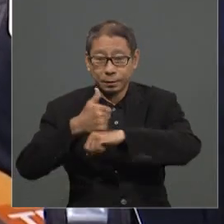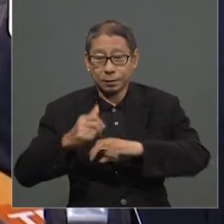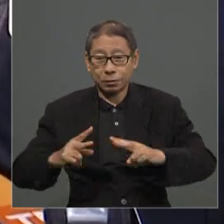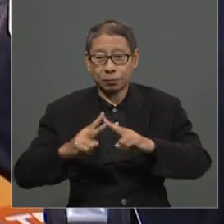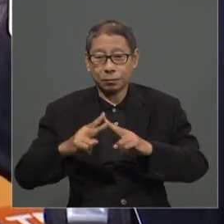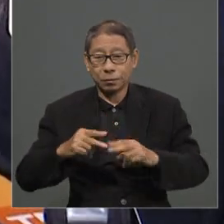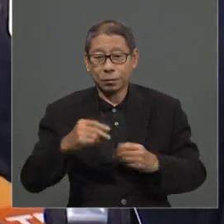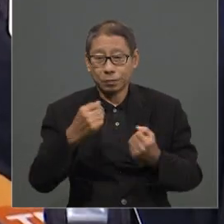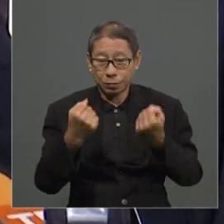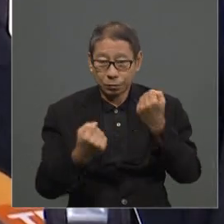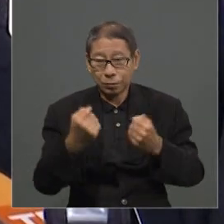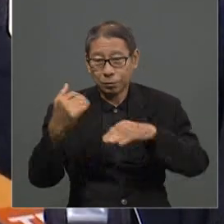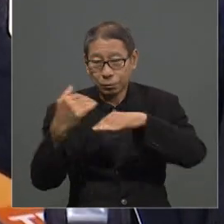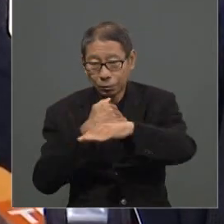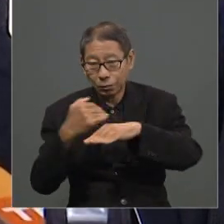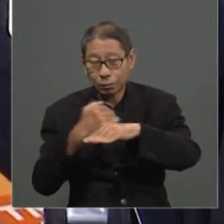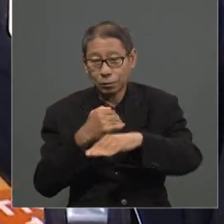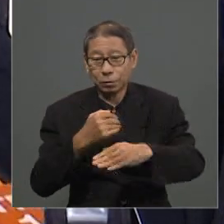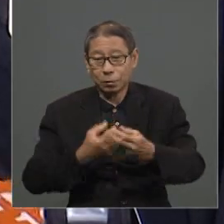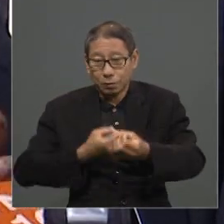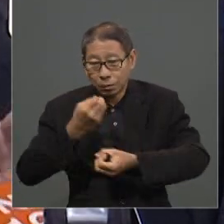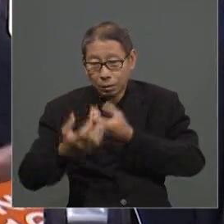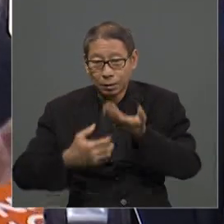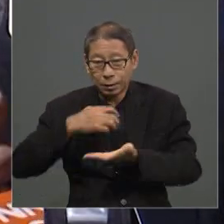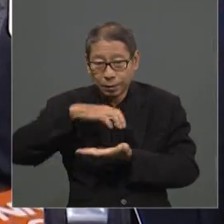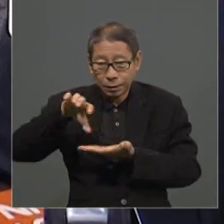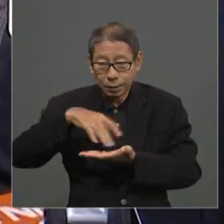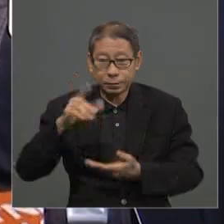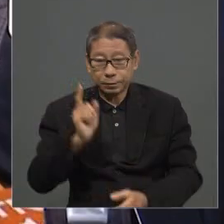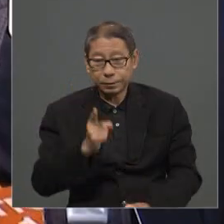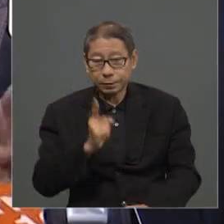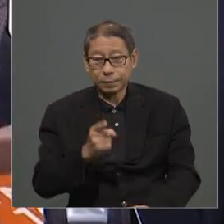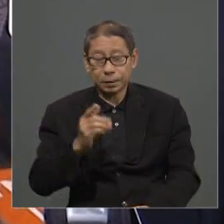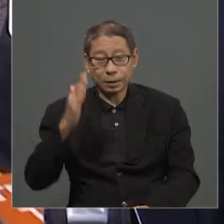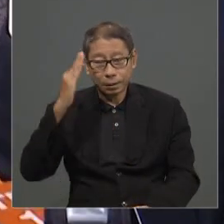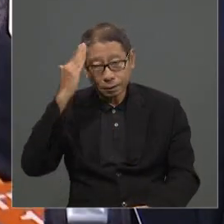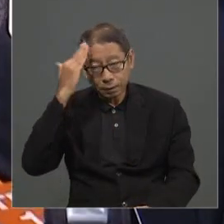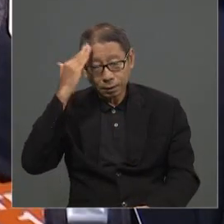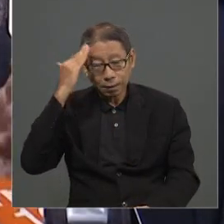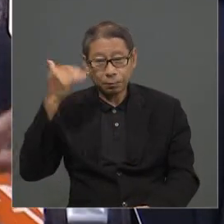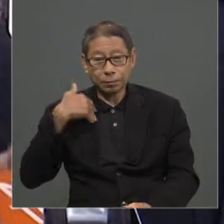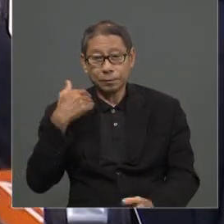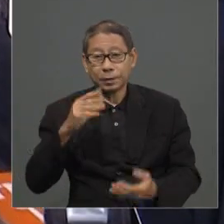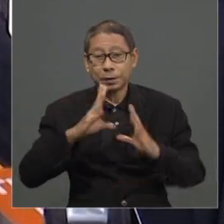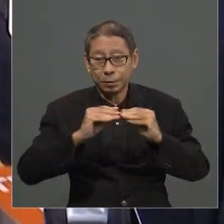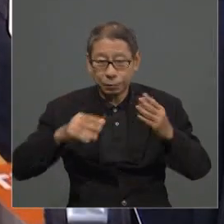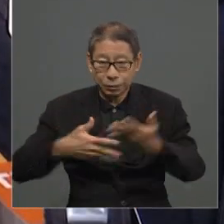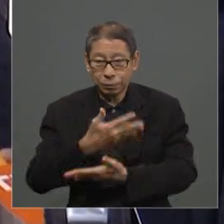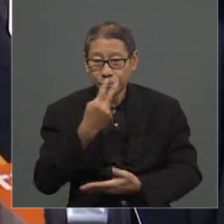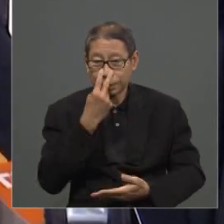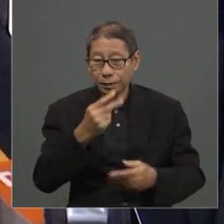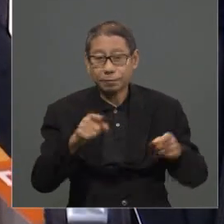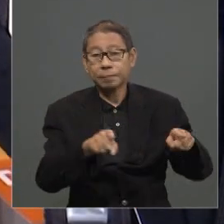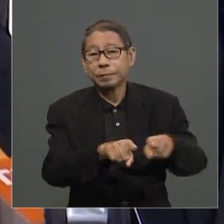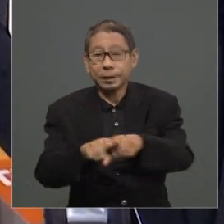างบกก็บอกว่าวันนี้เนี่ยได้รายงานข้อเท็จจริงที่เกิดขึ้นให้คณะกรรมการได้รับทราบในทุกๆประเด็นนะคะซึ่งในที่ประชุมเนี่ยก็เห็นตรงกันว่า